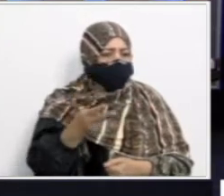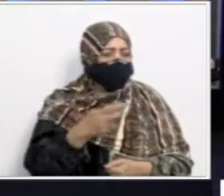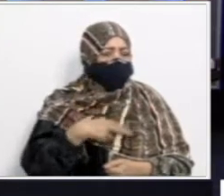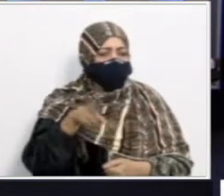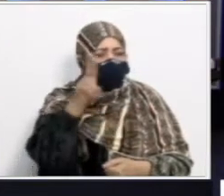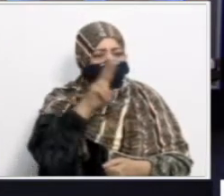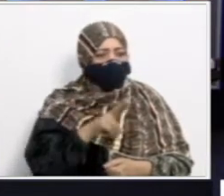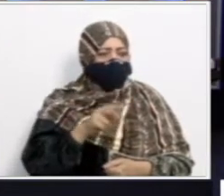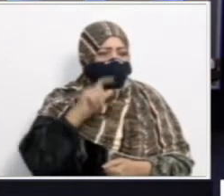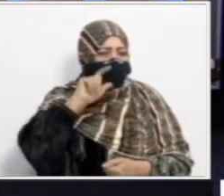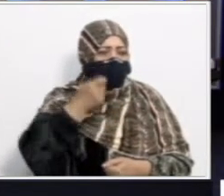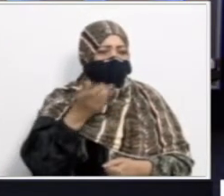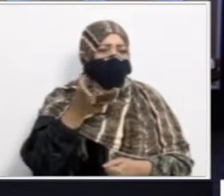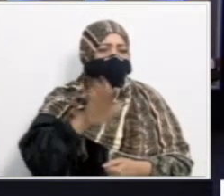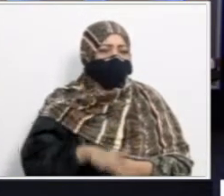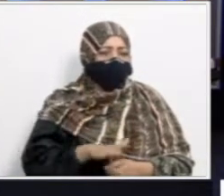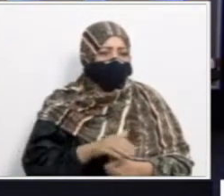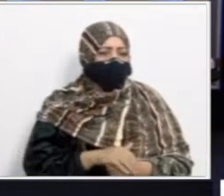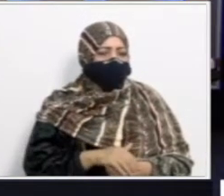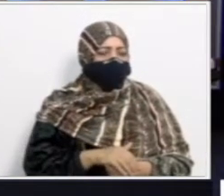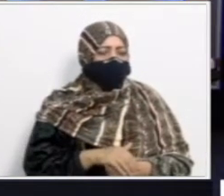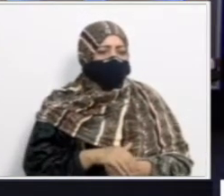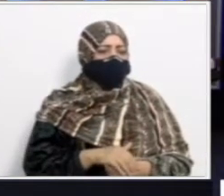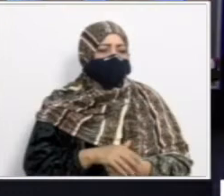وطبعا والديه متوفيان.